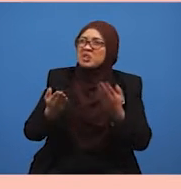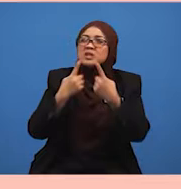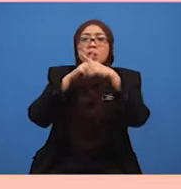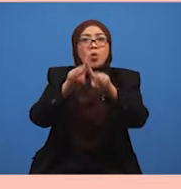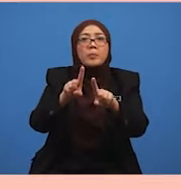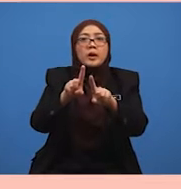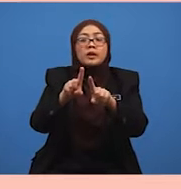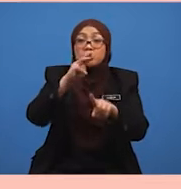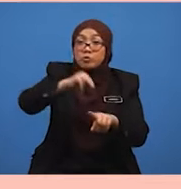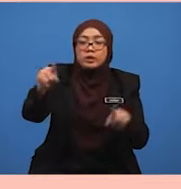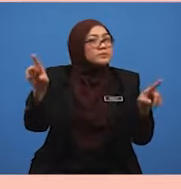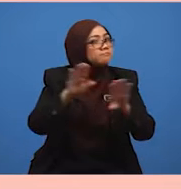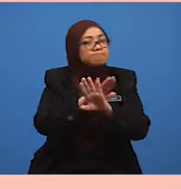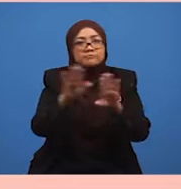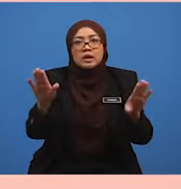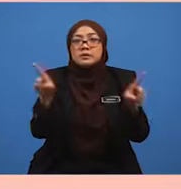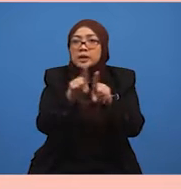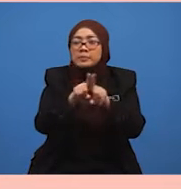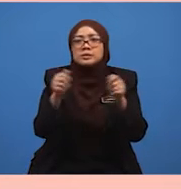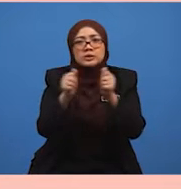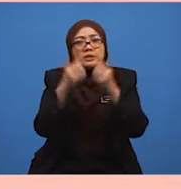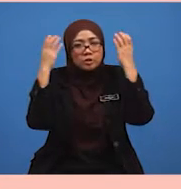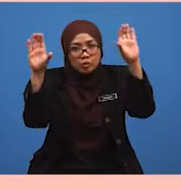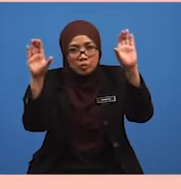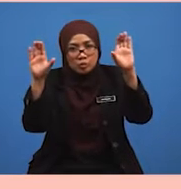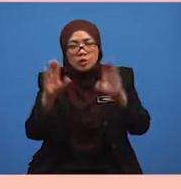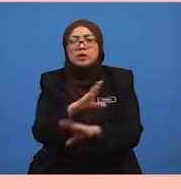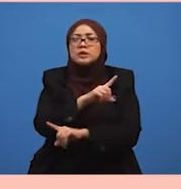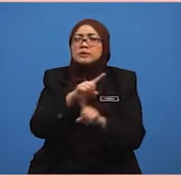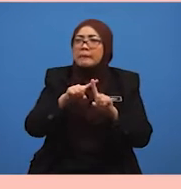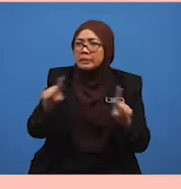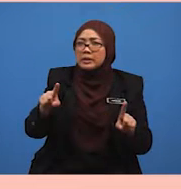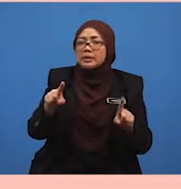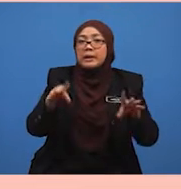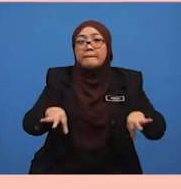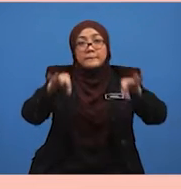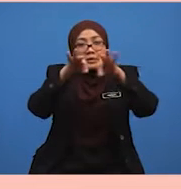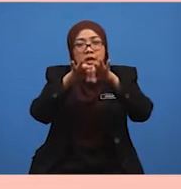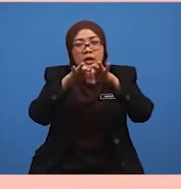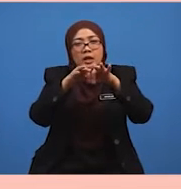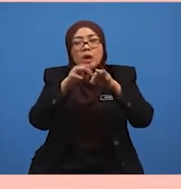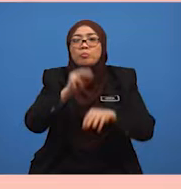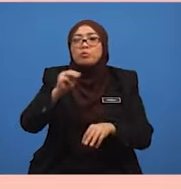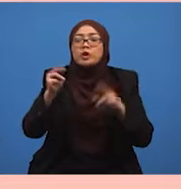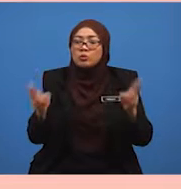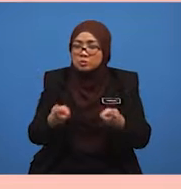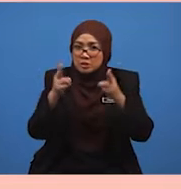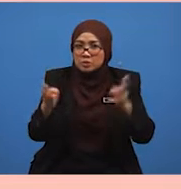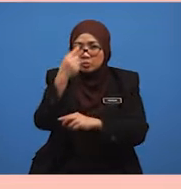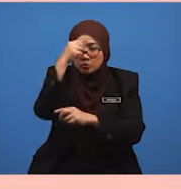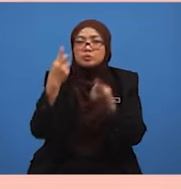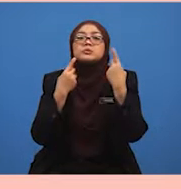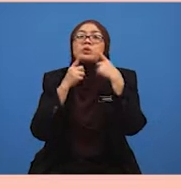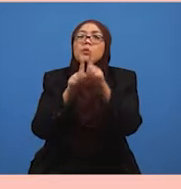Ha, tidak apa. Yang penting saya nampak usaha kamu dari sinilah.